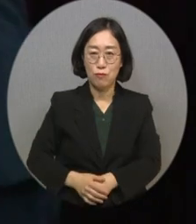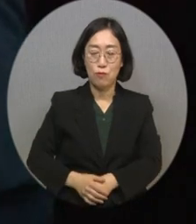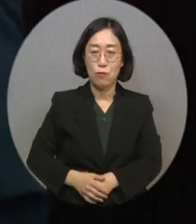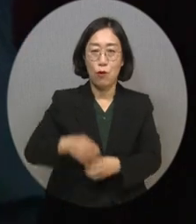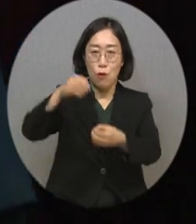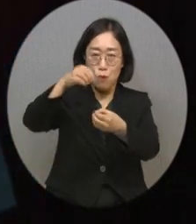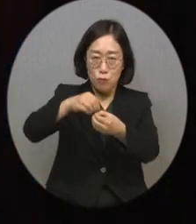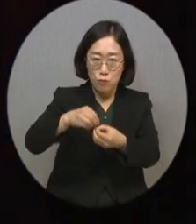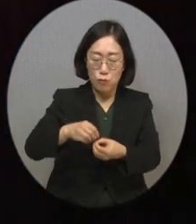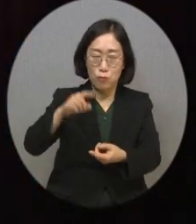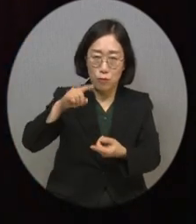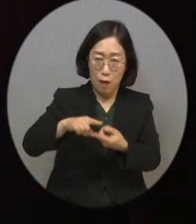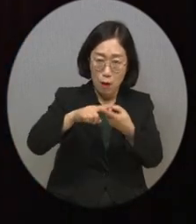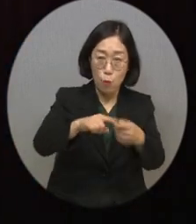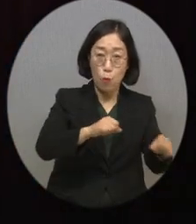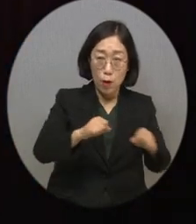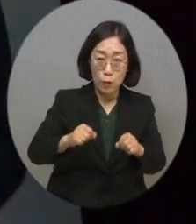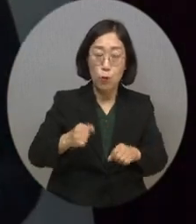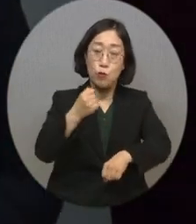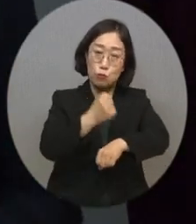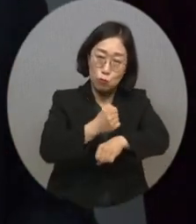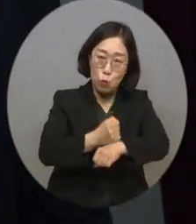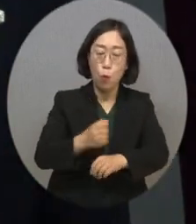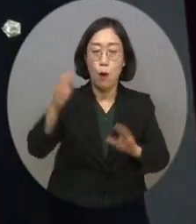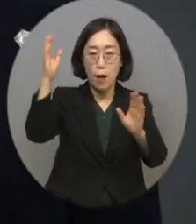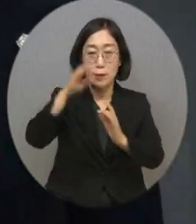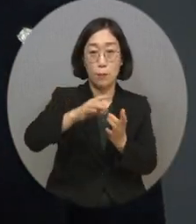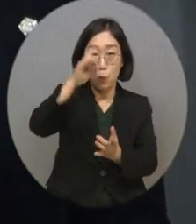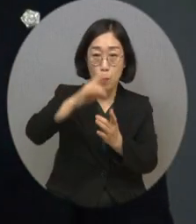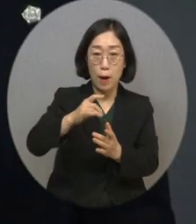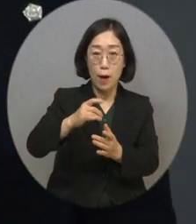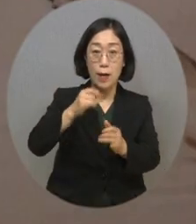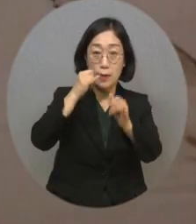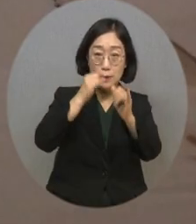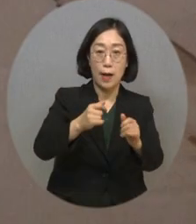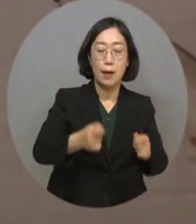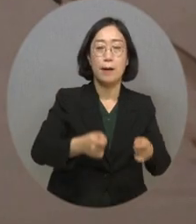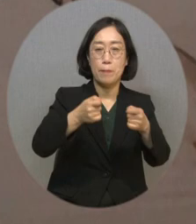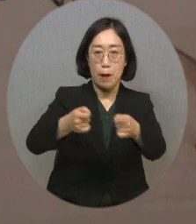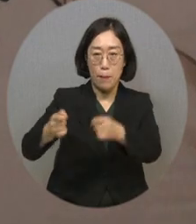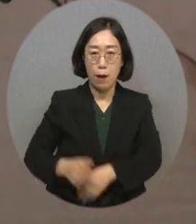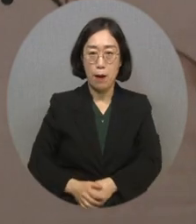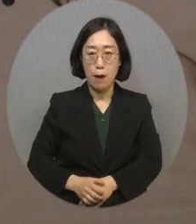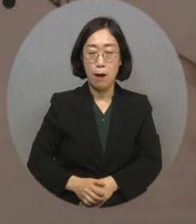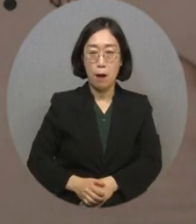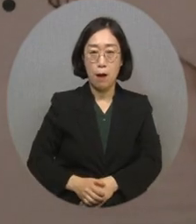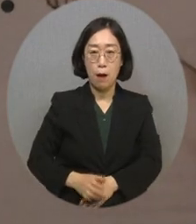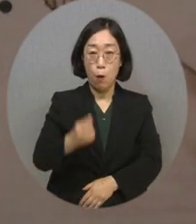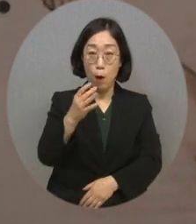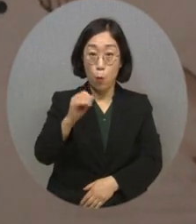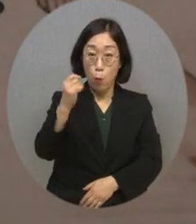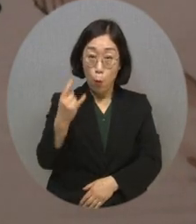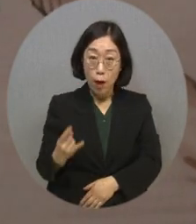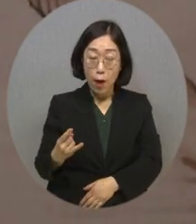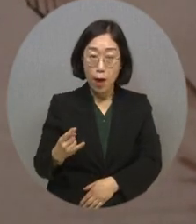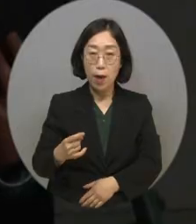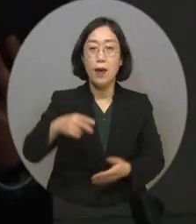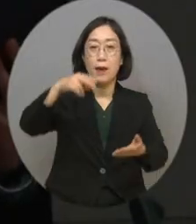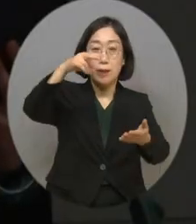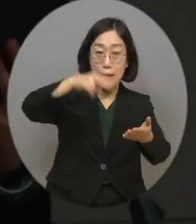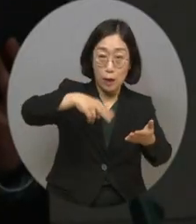위해 애쓴 시민, 학생에게 수여하는 귀한 상입니다. 광복회 의정부 지회장의 독립선언문